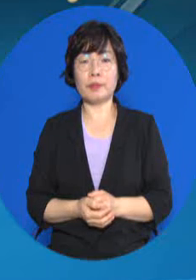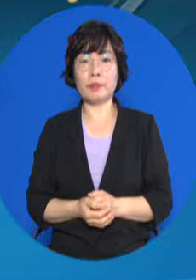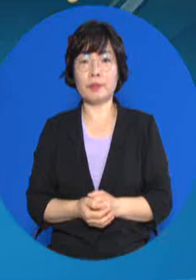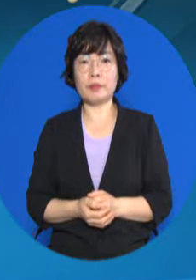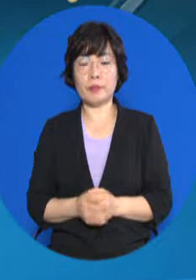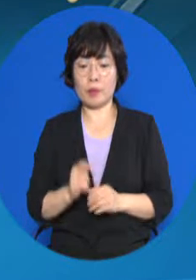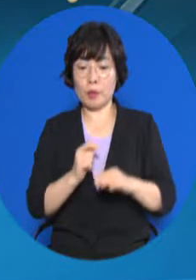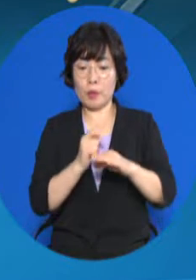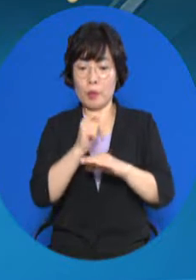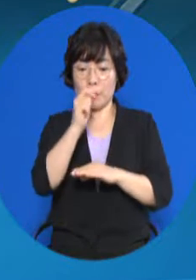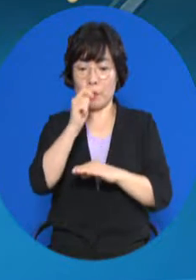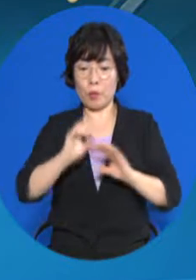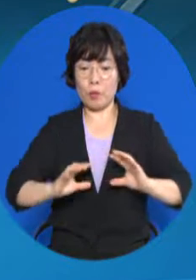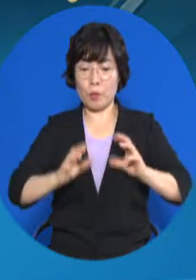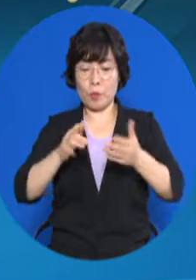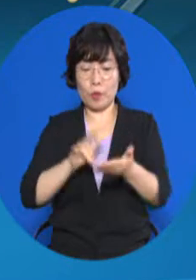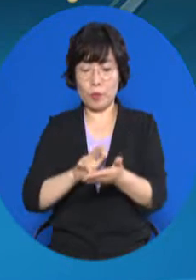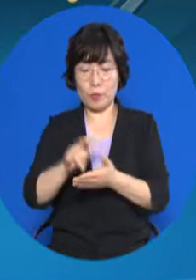네, 공